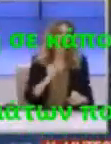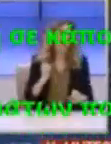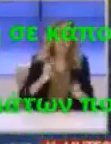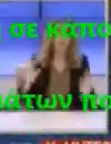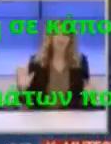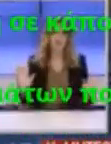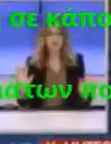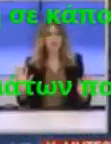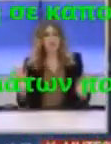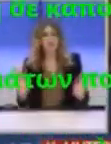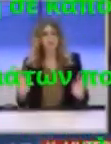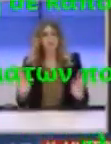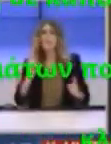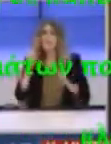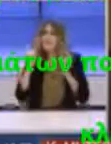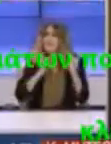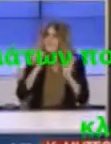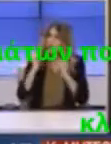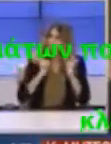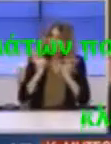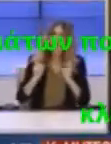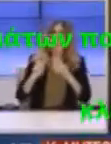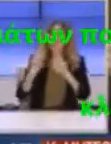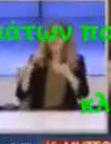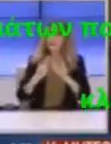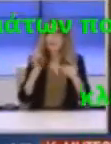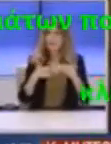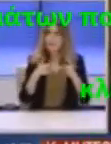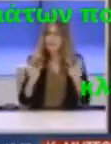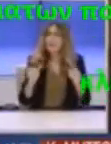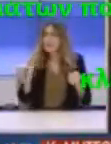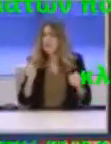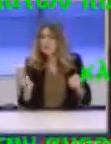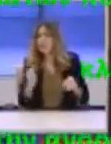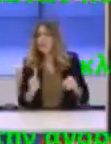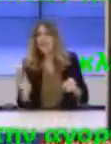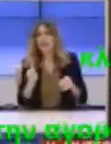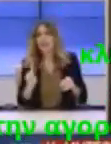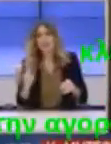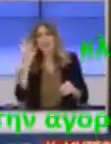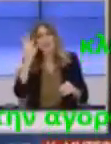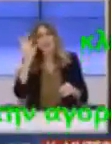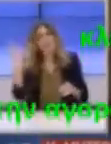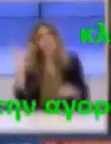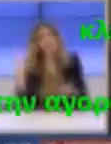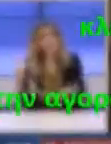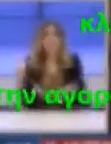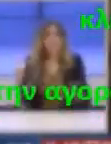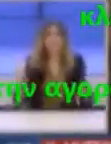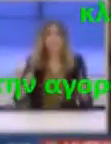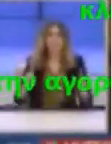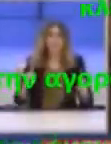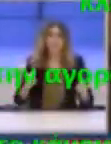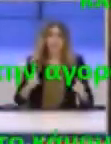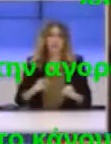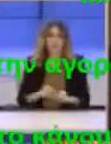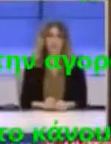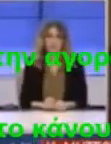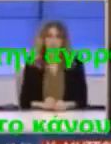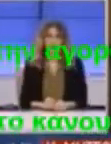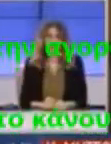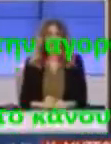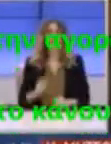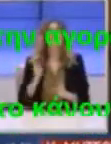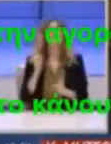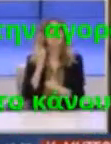κάνει ξορίσει πάλι αυτή η ΕΠΑΕ. Ναι, αν μπράβο, ύστερα ακούς μόλις είπαν, κοιτάξτε αυτοί ότι όχι, δεν θέλαμε για να γίνει το